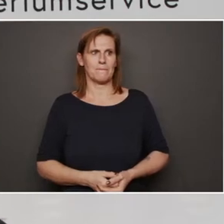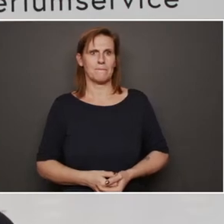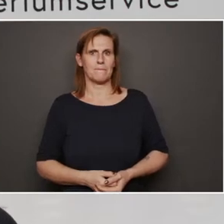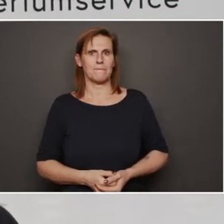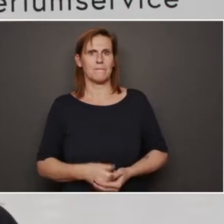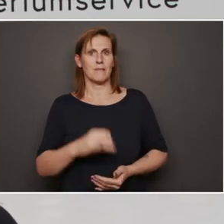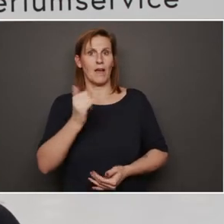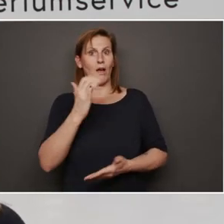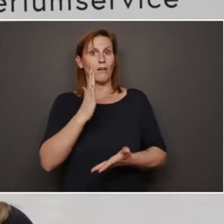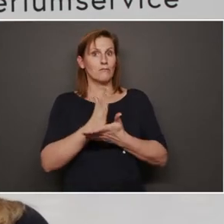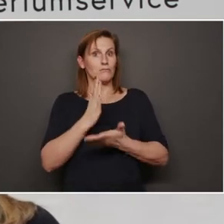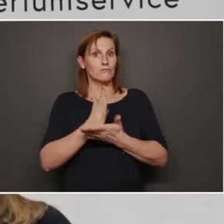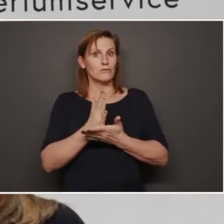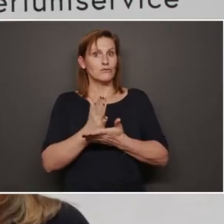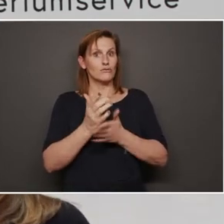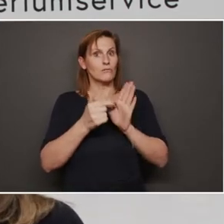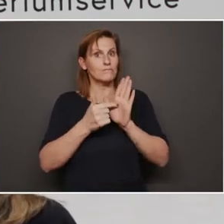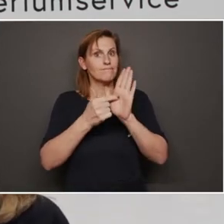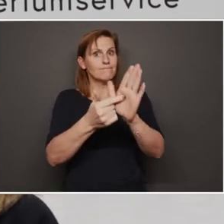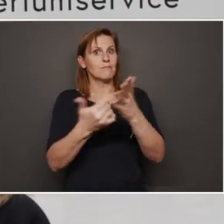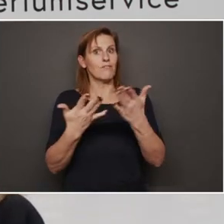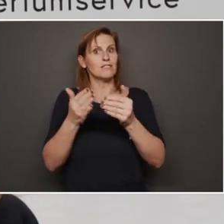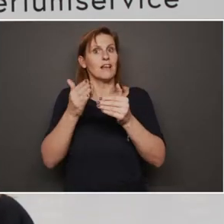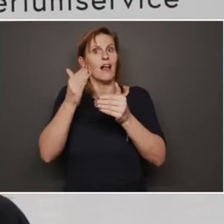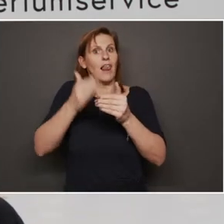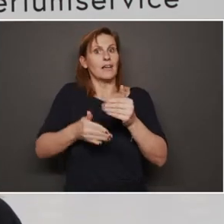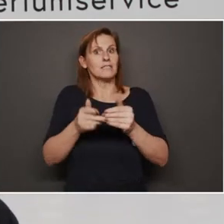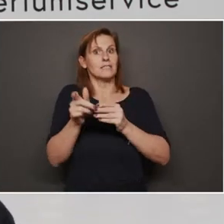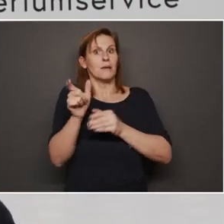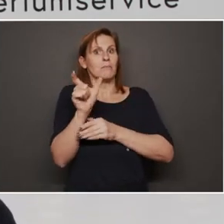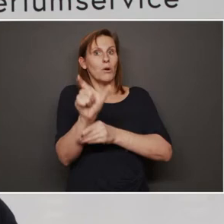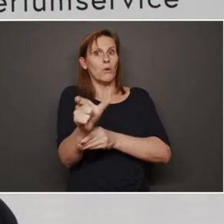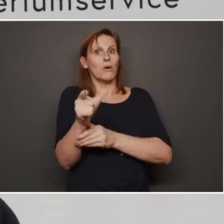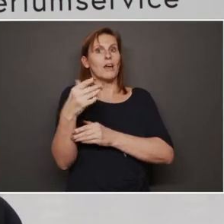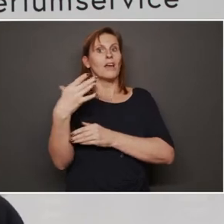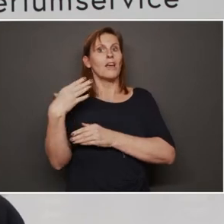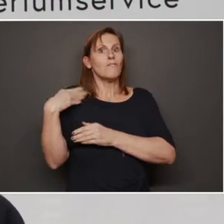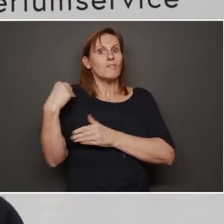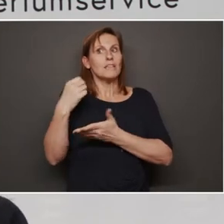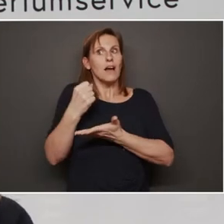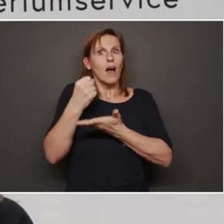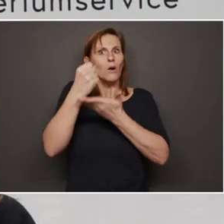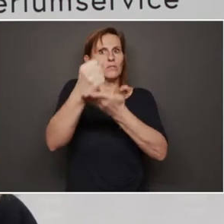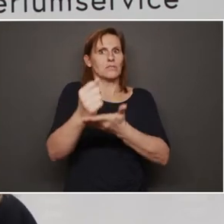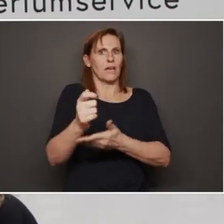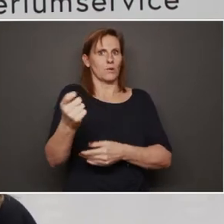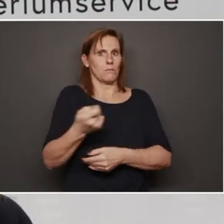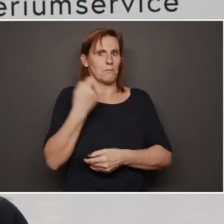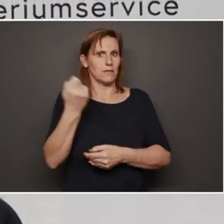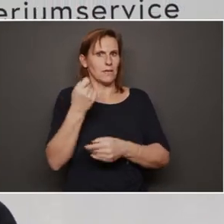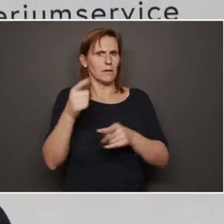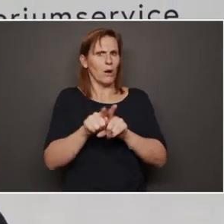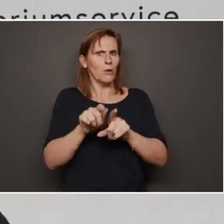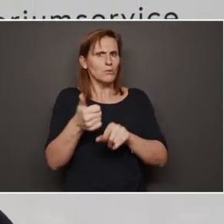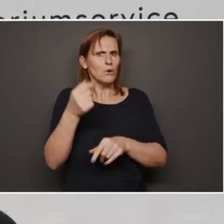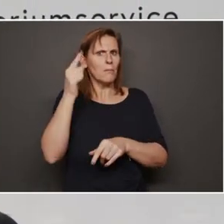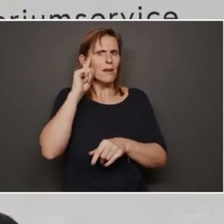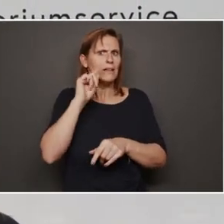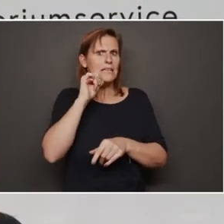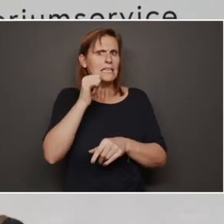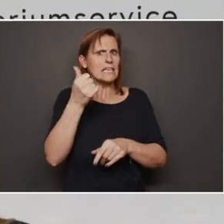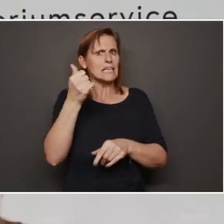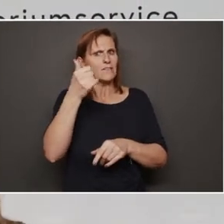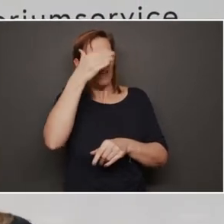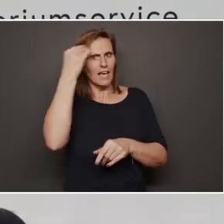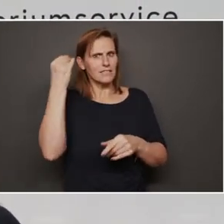Ja, und schon kommen wir zum letzten Block der wieder ausgezeichneten Betriebe. Ich darf Sie daran erinnern, vergessen Sie nicht zu